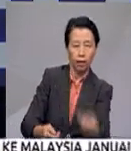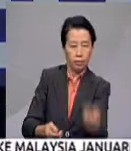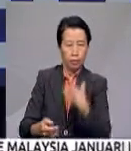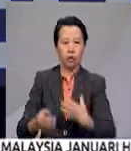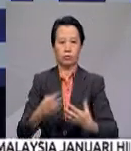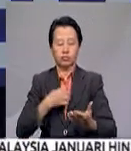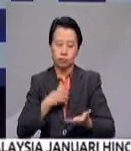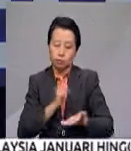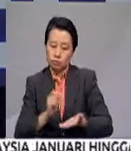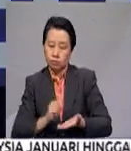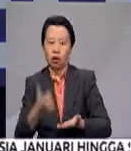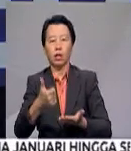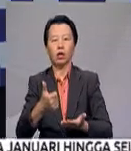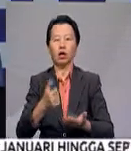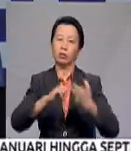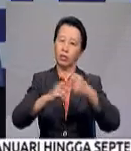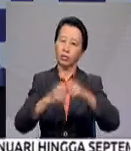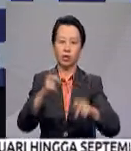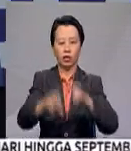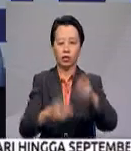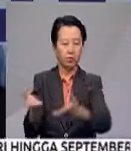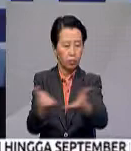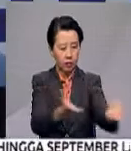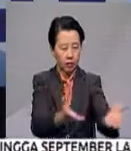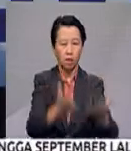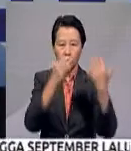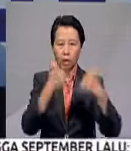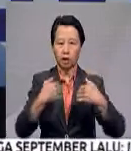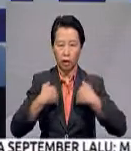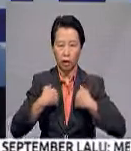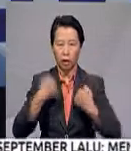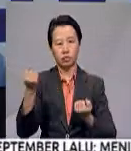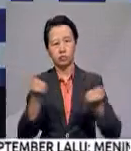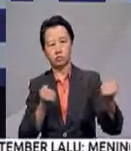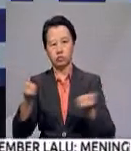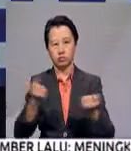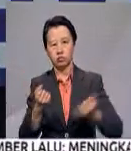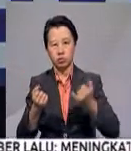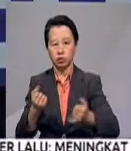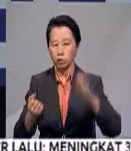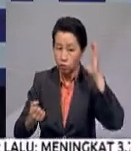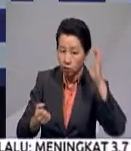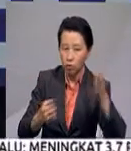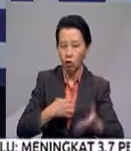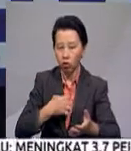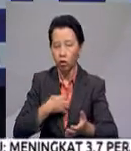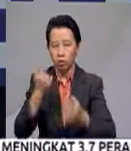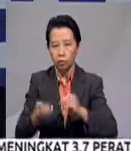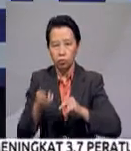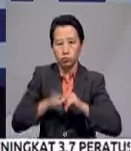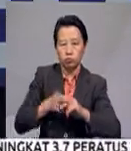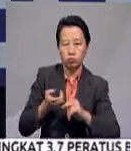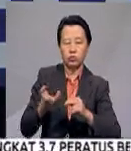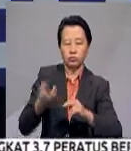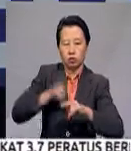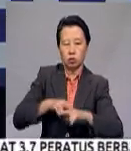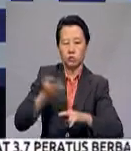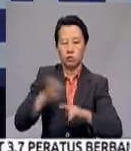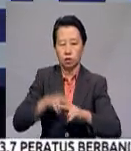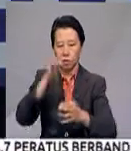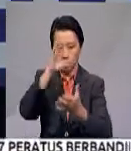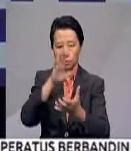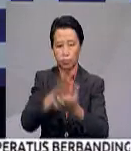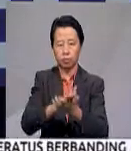serba-serbi. Masalah pengguna, kita harap dengan adanya mobil unit ini akan meningkatkan lagi